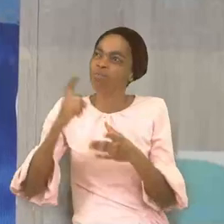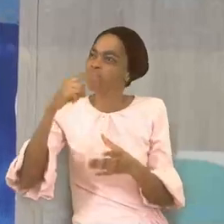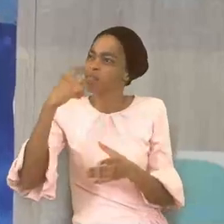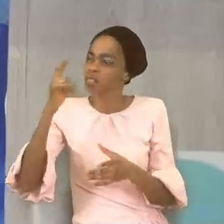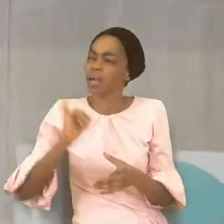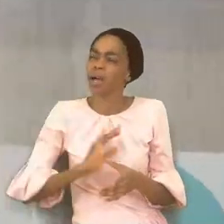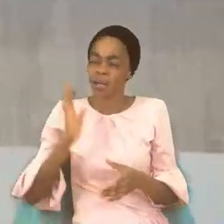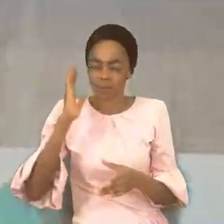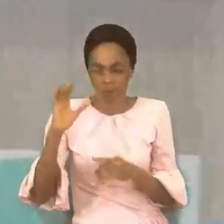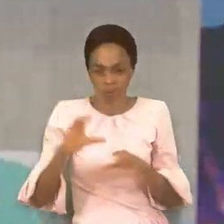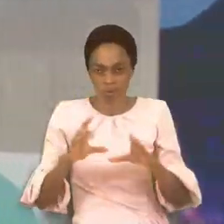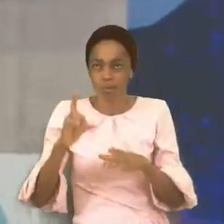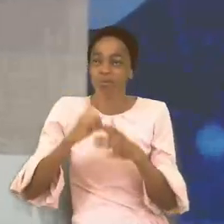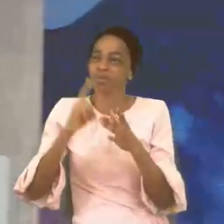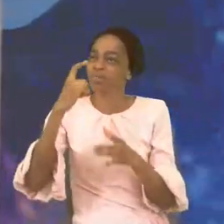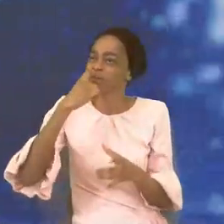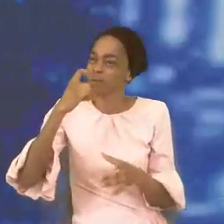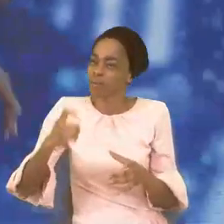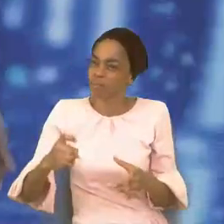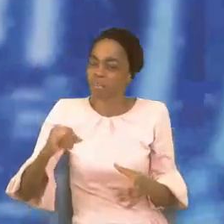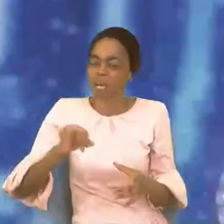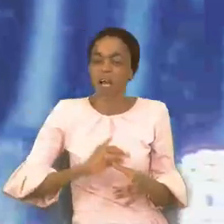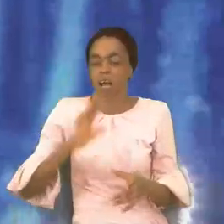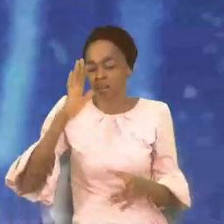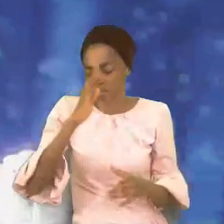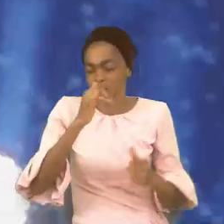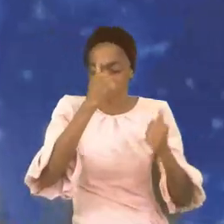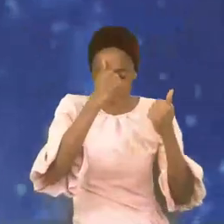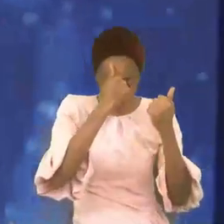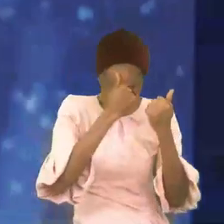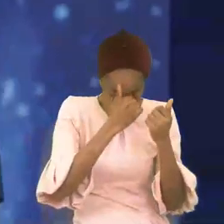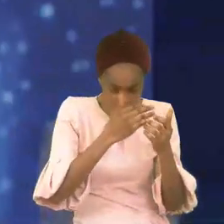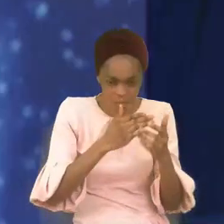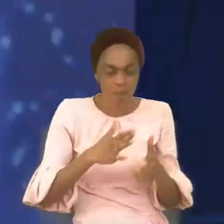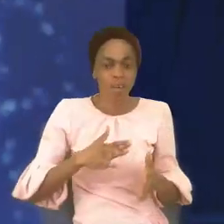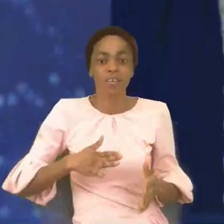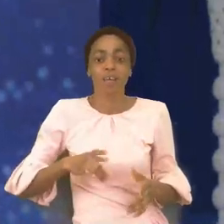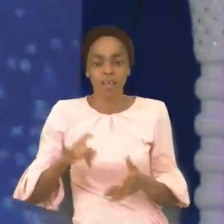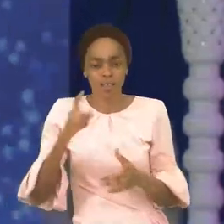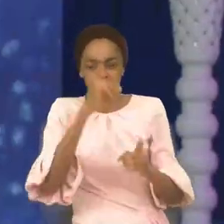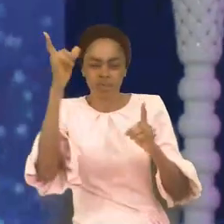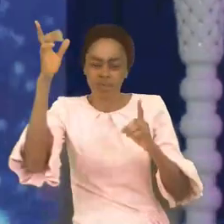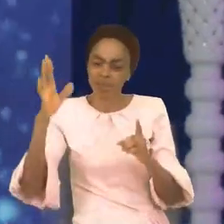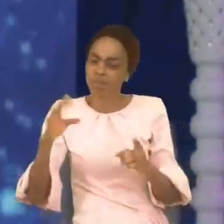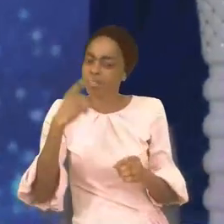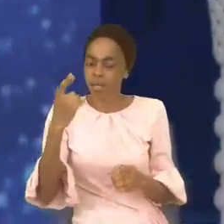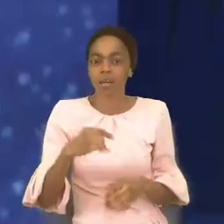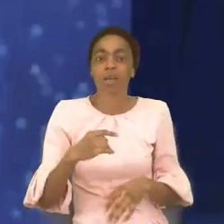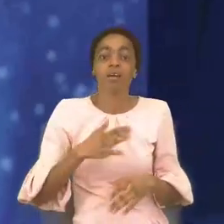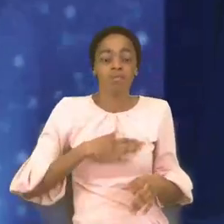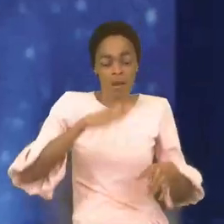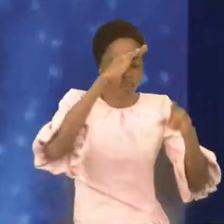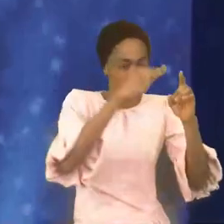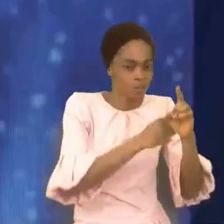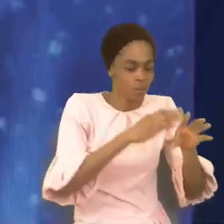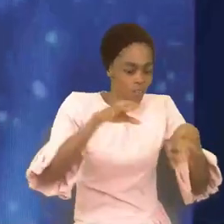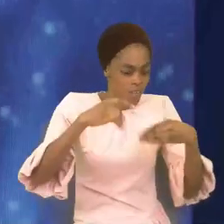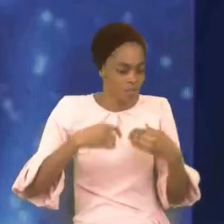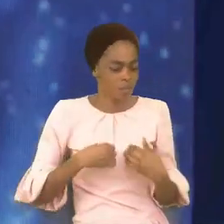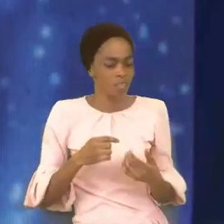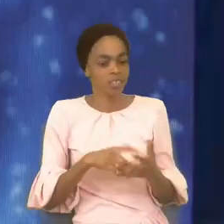Là où tu diras, je le ferai. Ce que tu commandes, je ferai. Mon fils, donne-moi